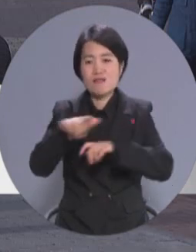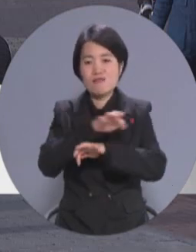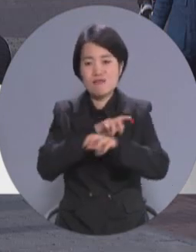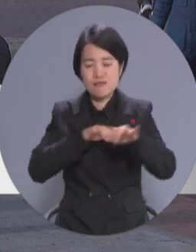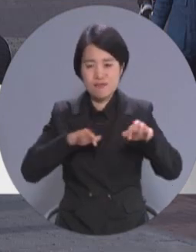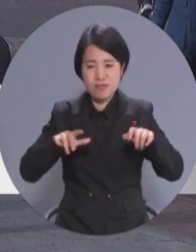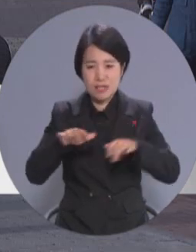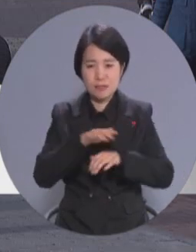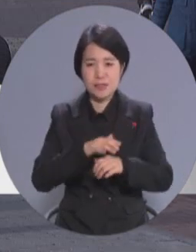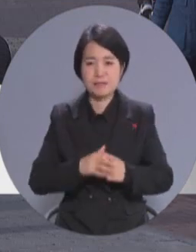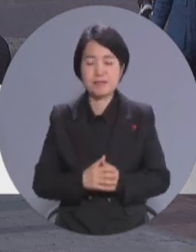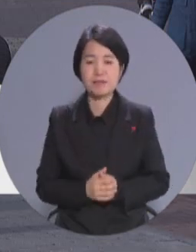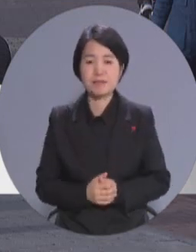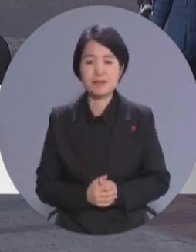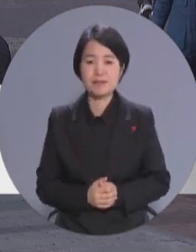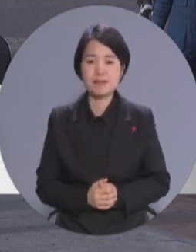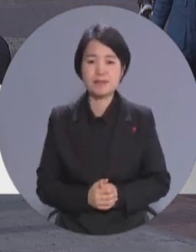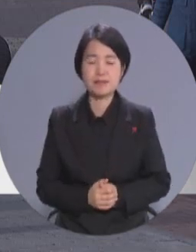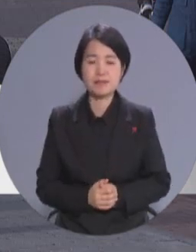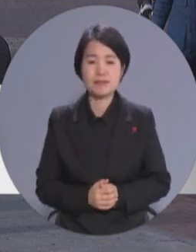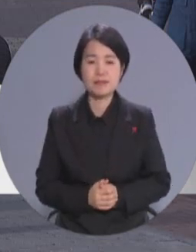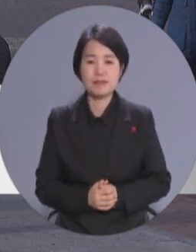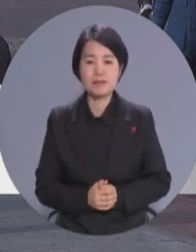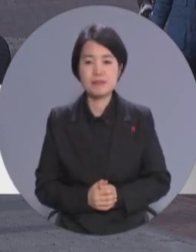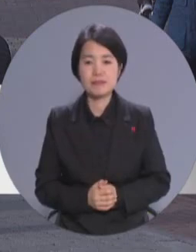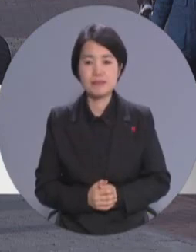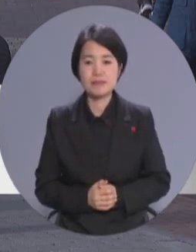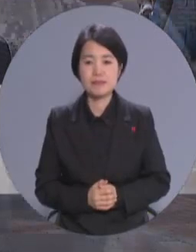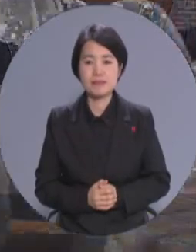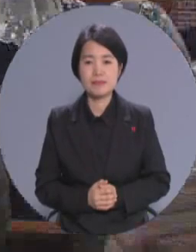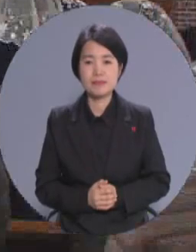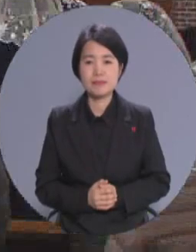사람들로 붐볐습니다. 김단비 기자입니다.